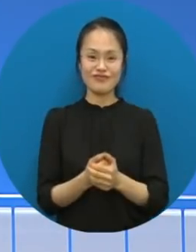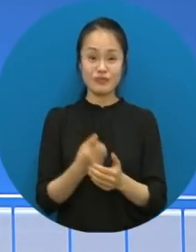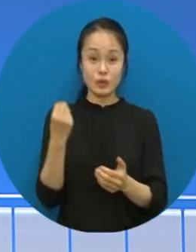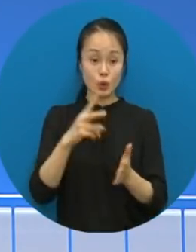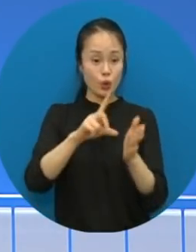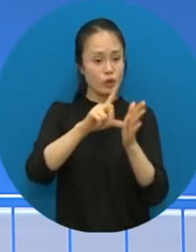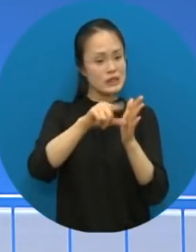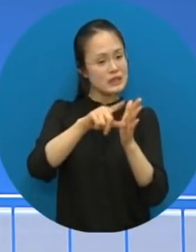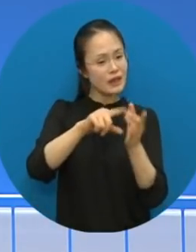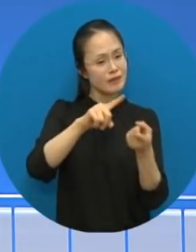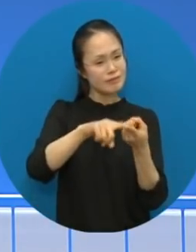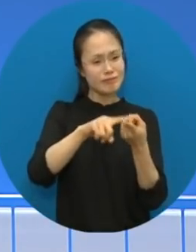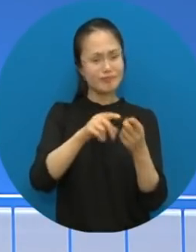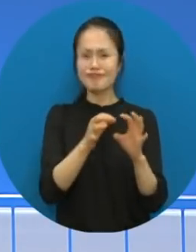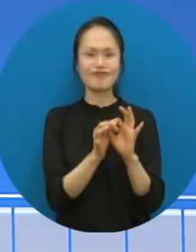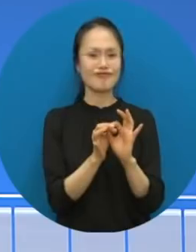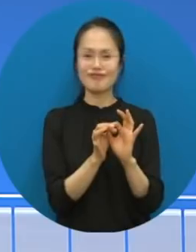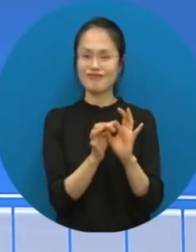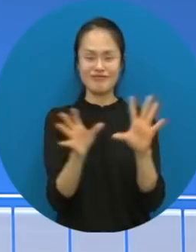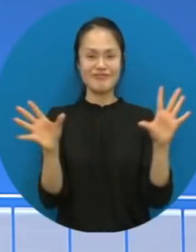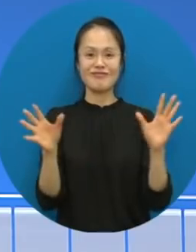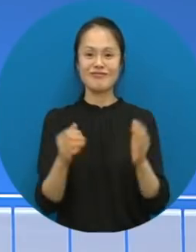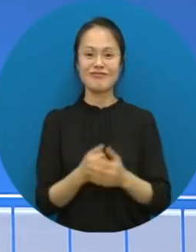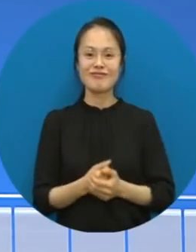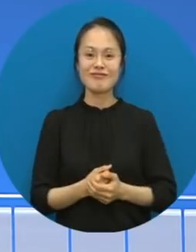시간의 개념을 초월한 것이며